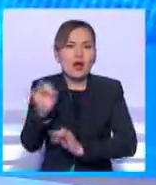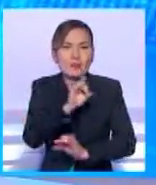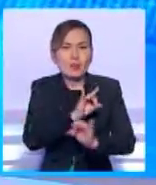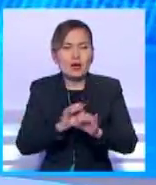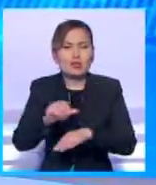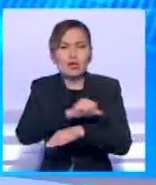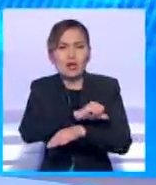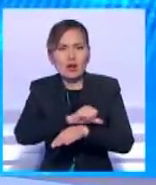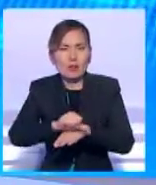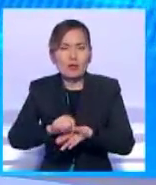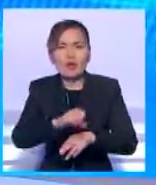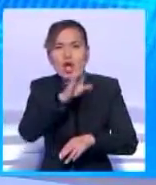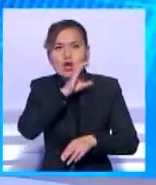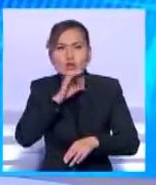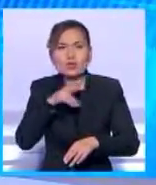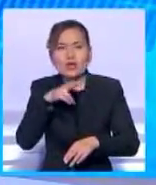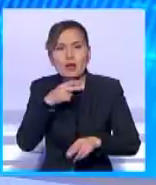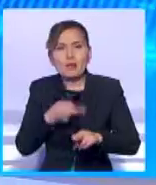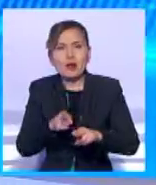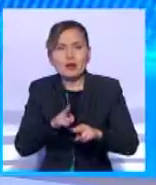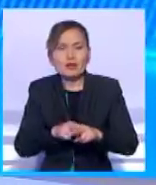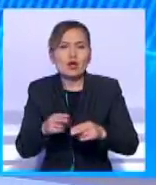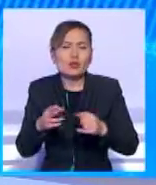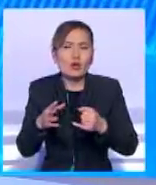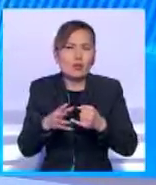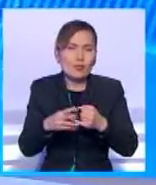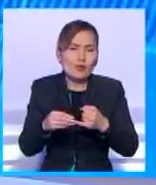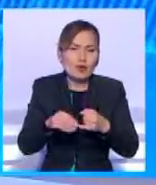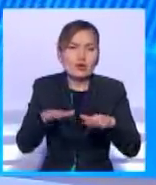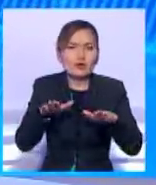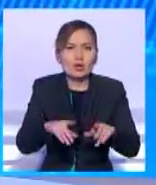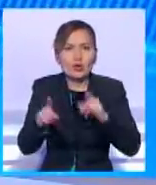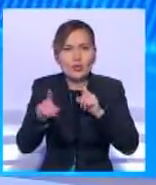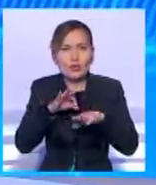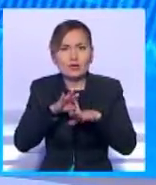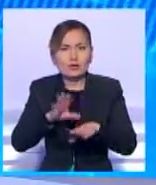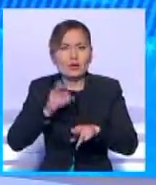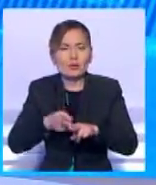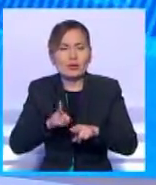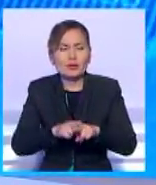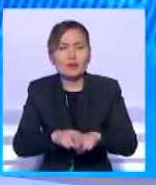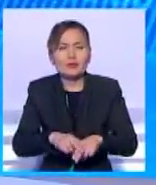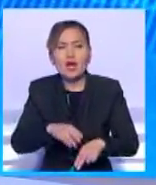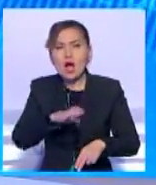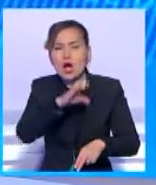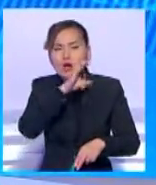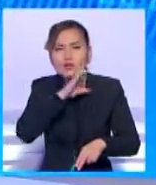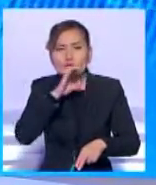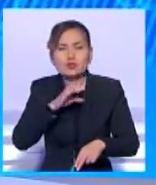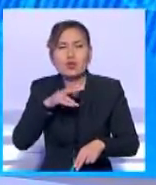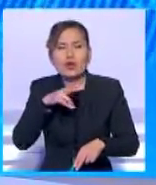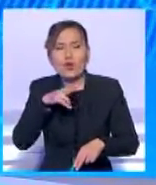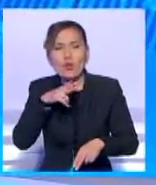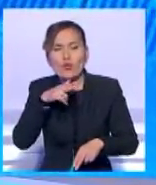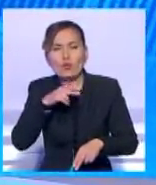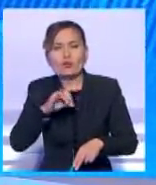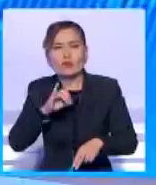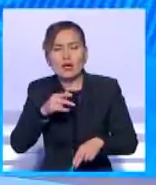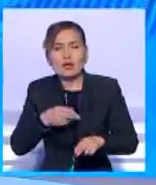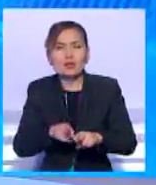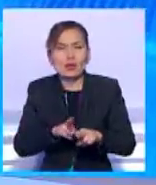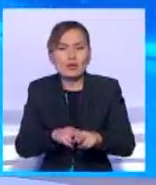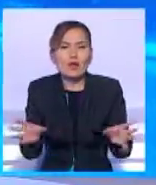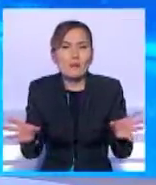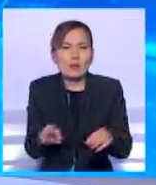Пханмунджом елді мекенінің солтүстік Кореяға қарасты бөлігінде өтті. Пхеньяндық тарапты отанды біріктіру комитетінің төрағасы Ли Сонг Вон бастап